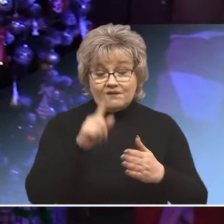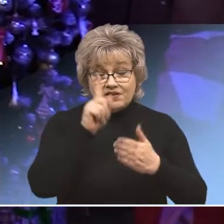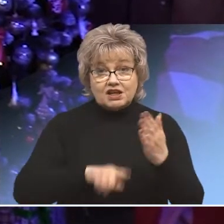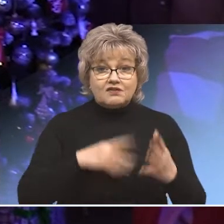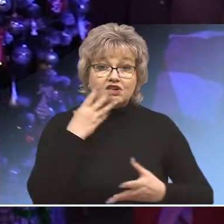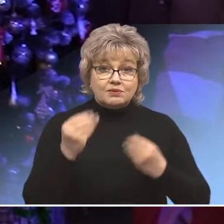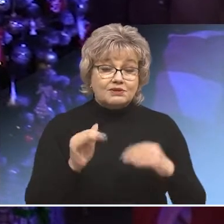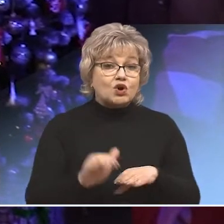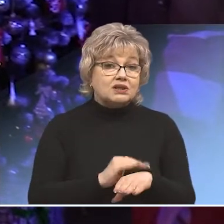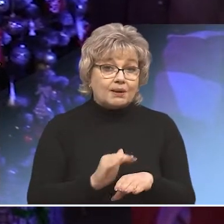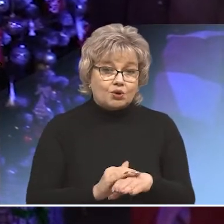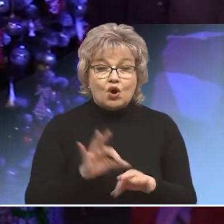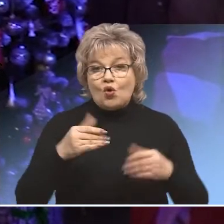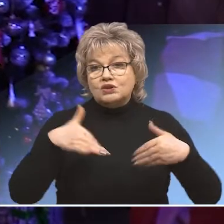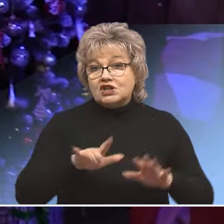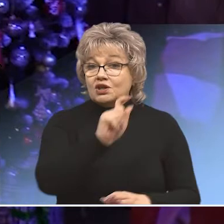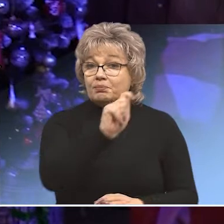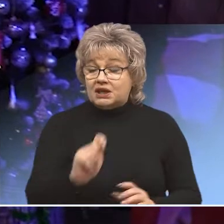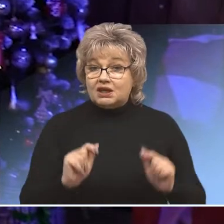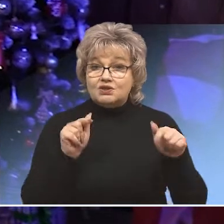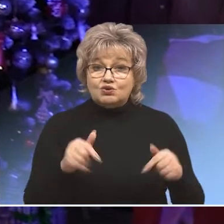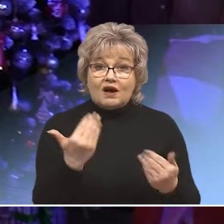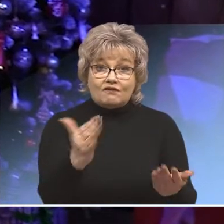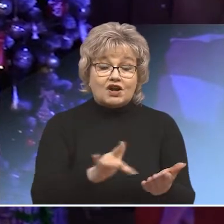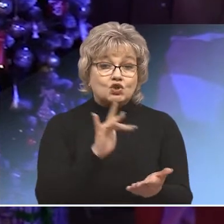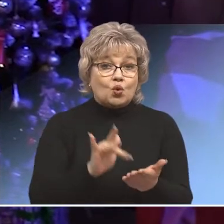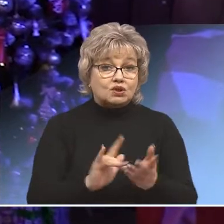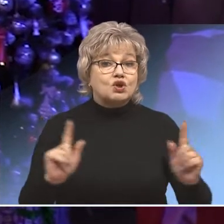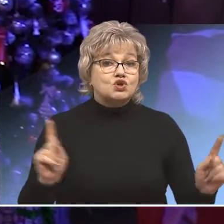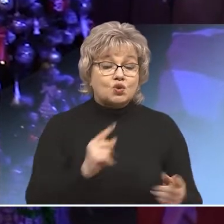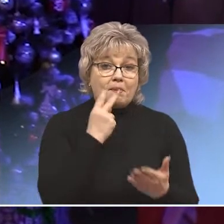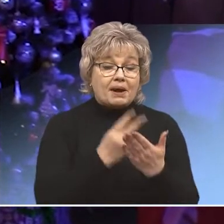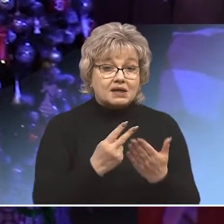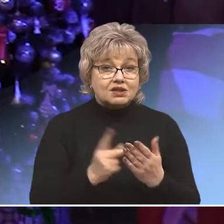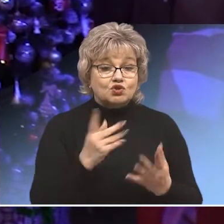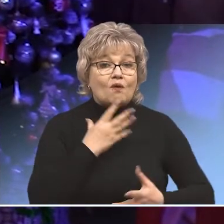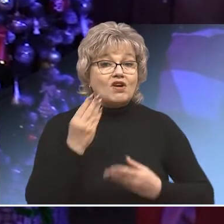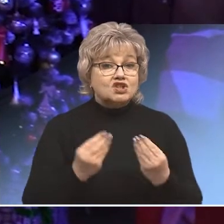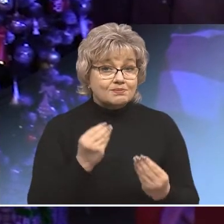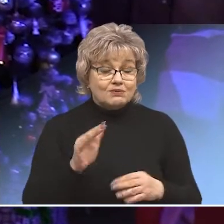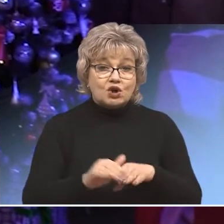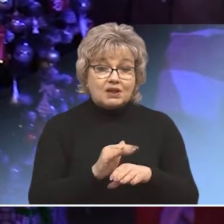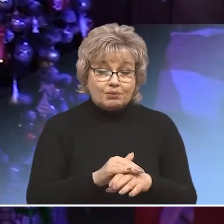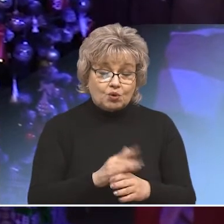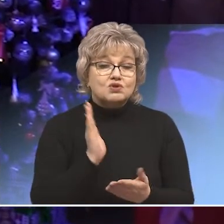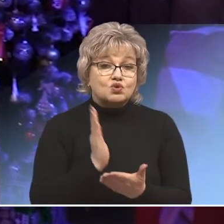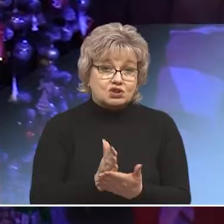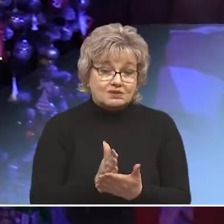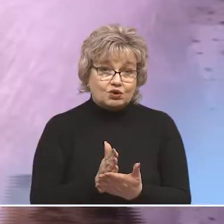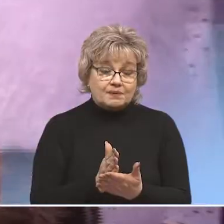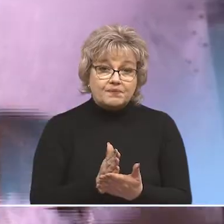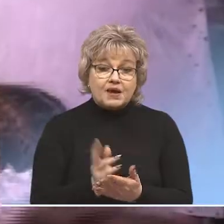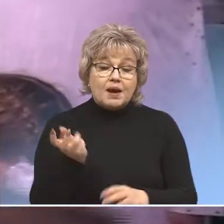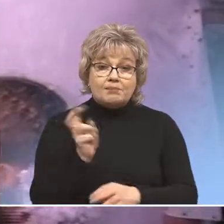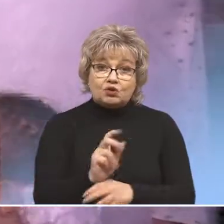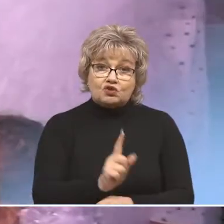верить в волшебство и добро. И он решил приехать именно в ваш город, чтобы показать, что волшебство и добро существует.